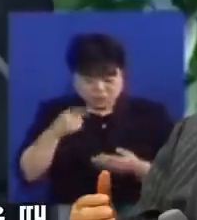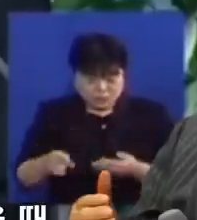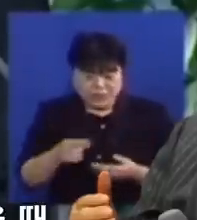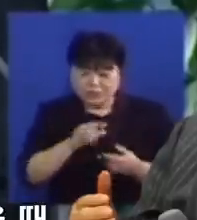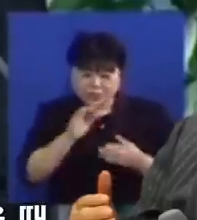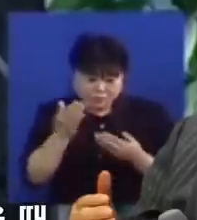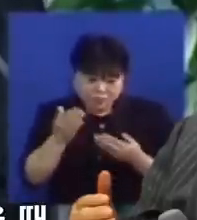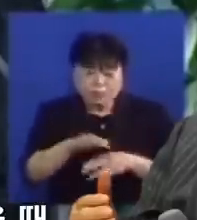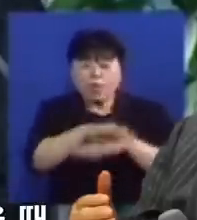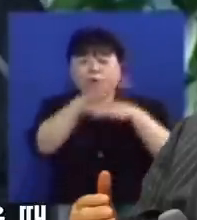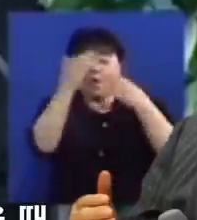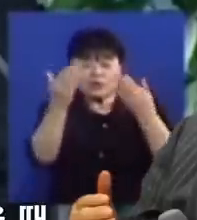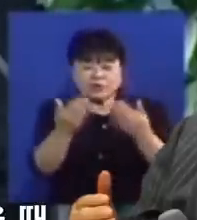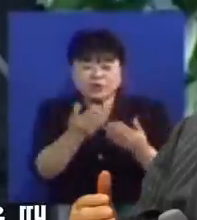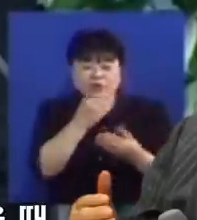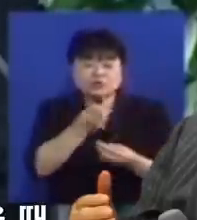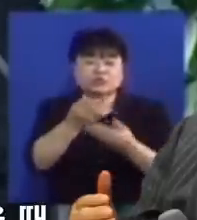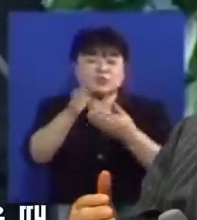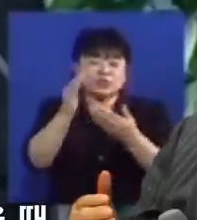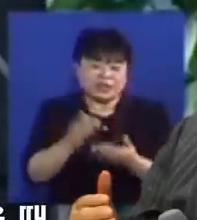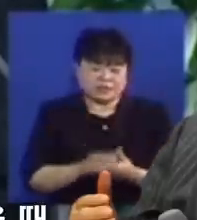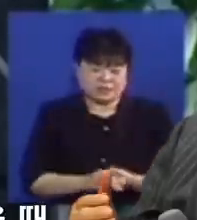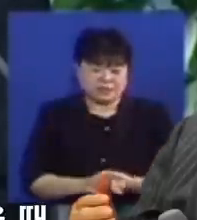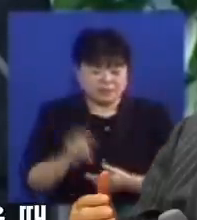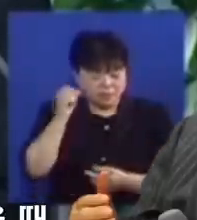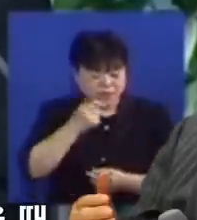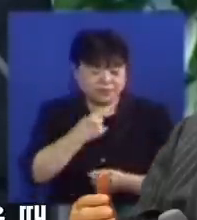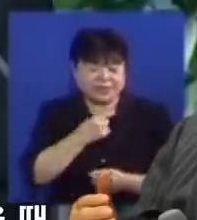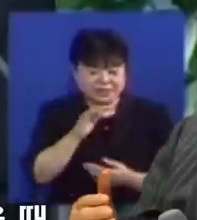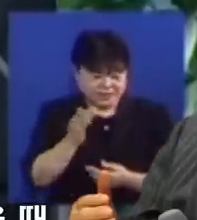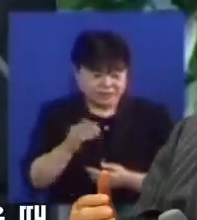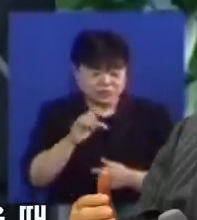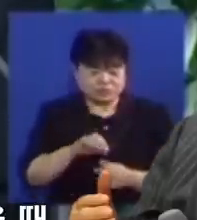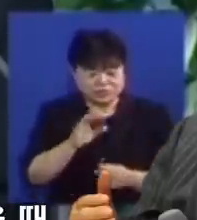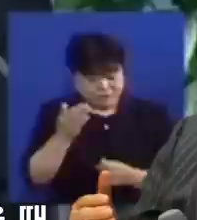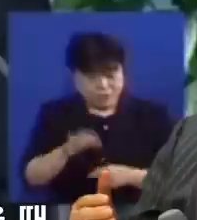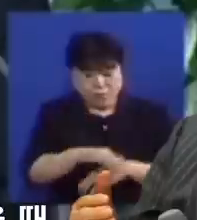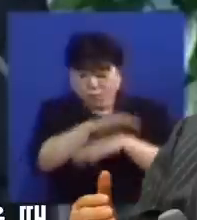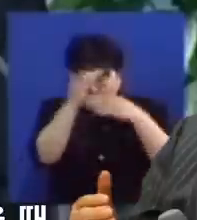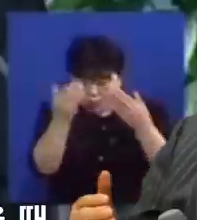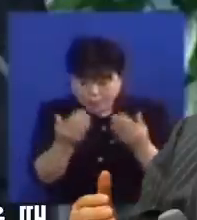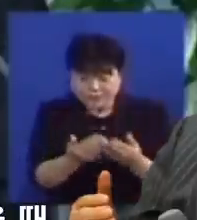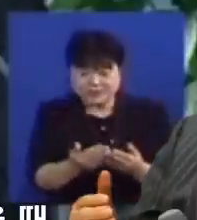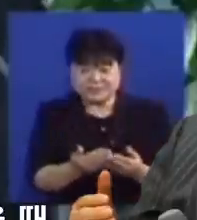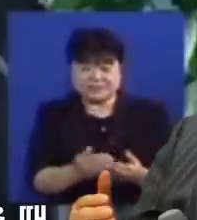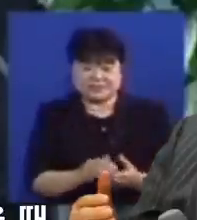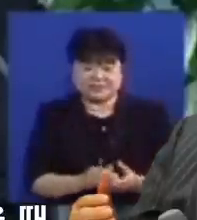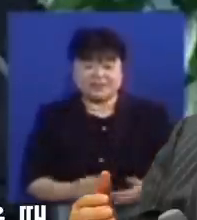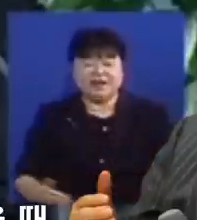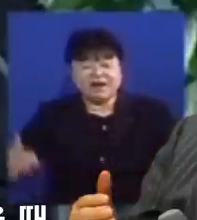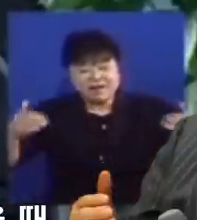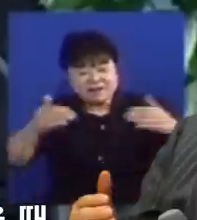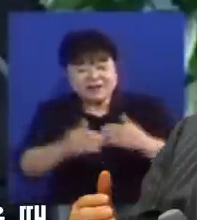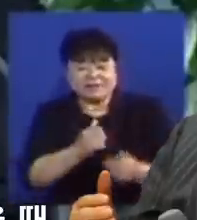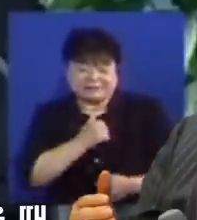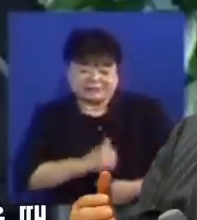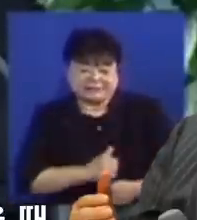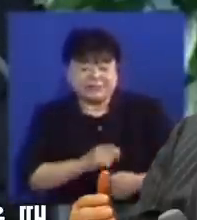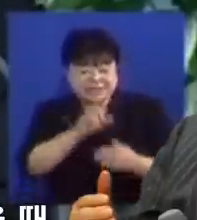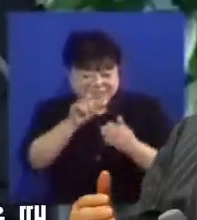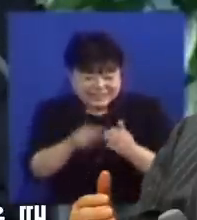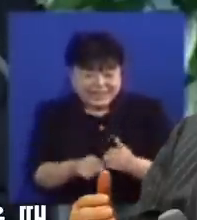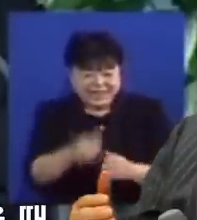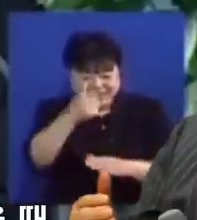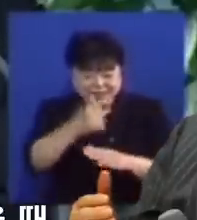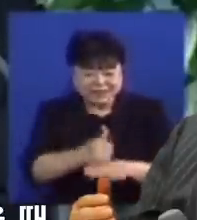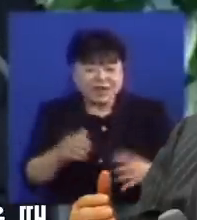것도 축복이 되는 것도 저주가 되는 것도 우리가 끌어안고 참으면